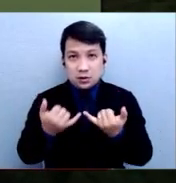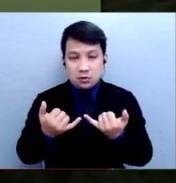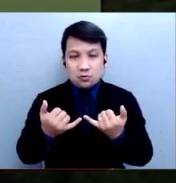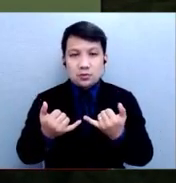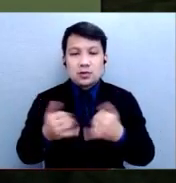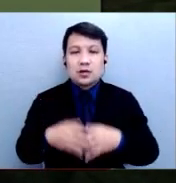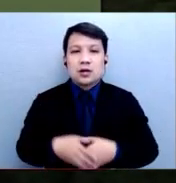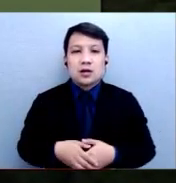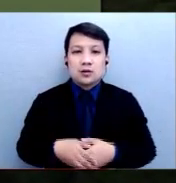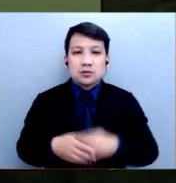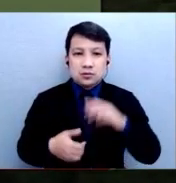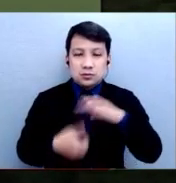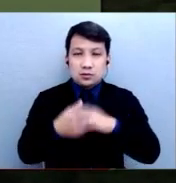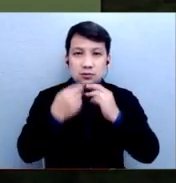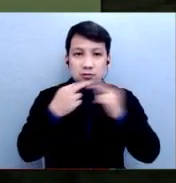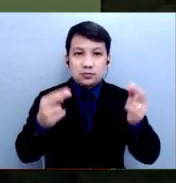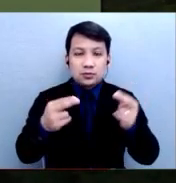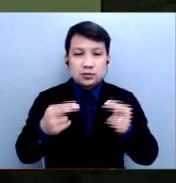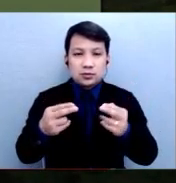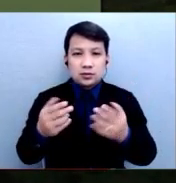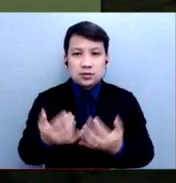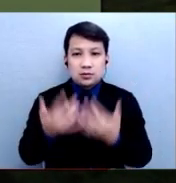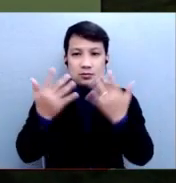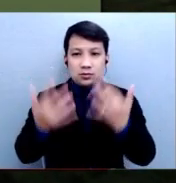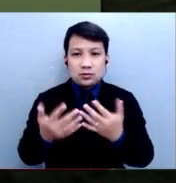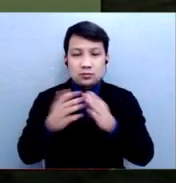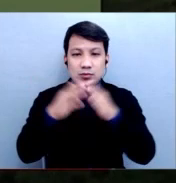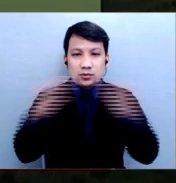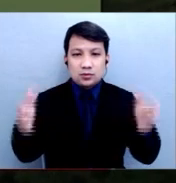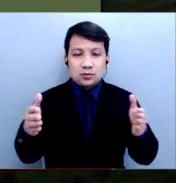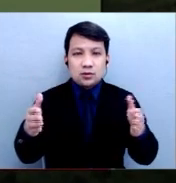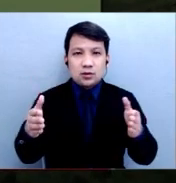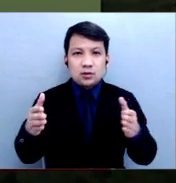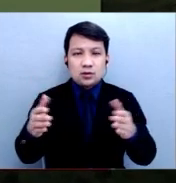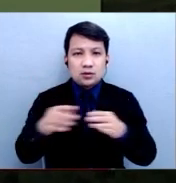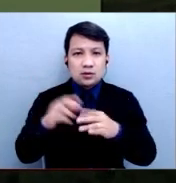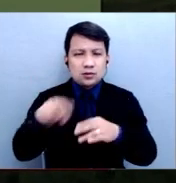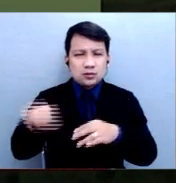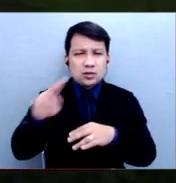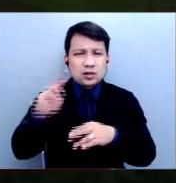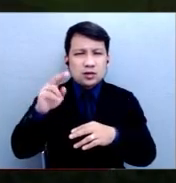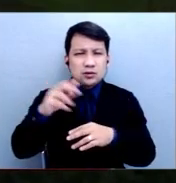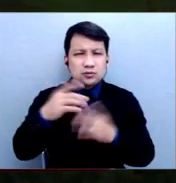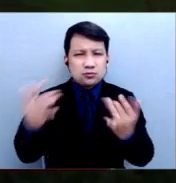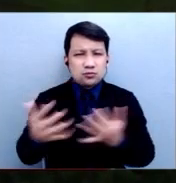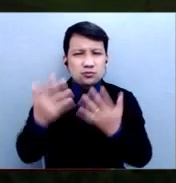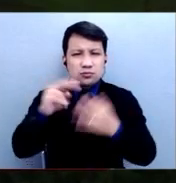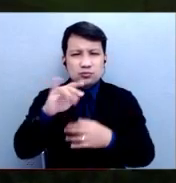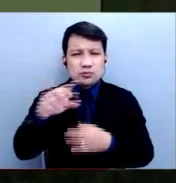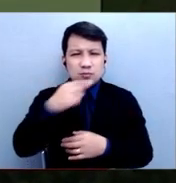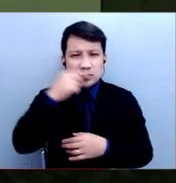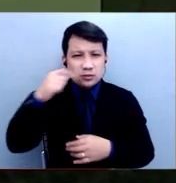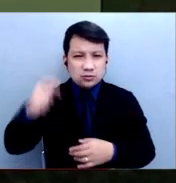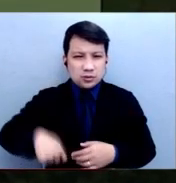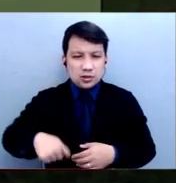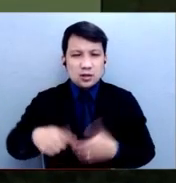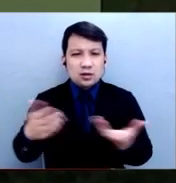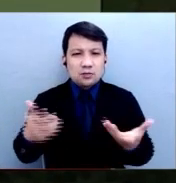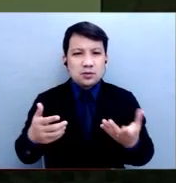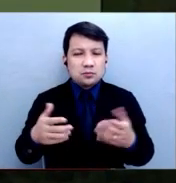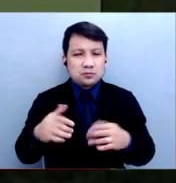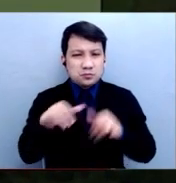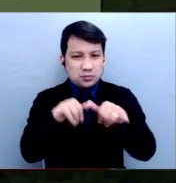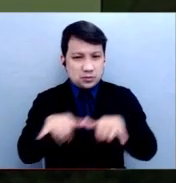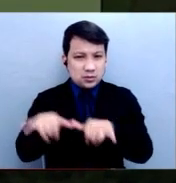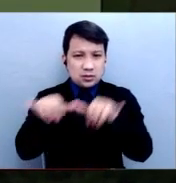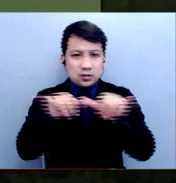ng pagputok ng balita na nasunog po ang higanting nuclear power plant sa Ukraine. Kaya kung susukatin ang